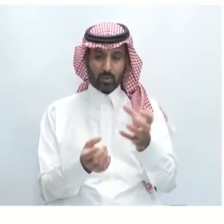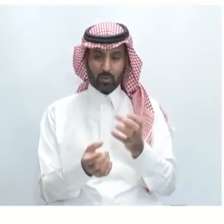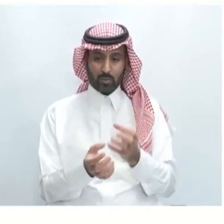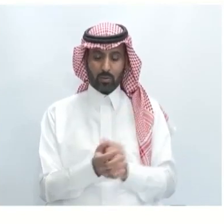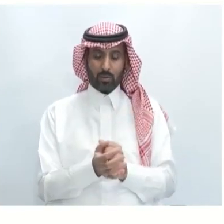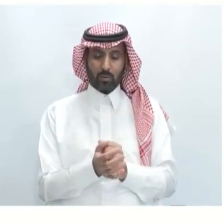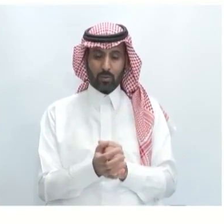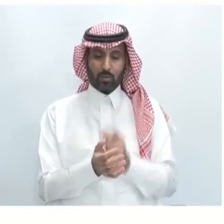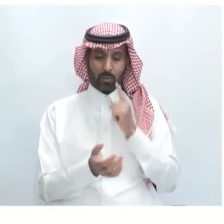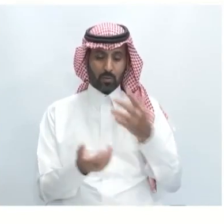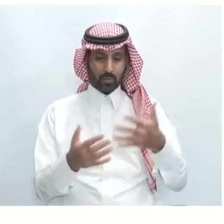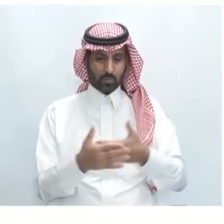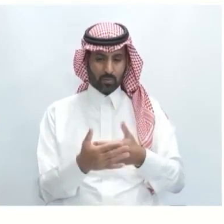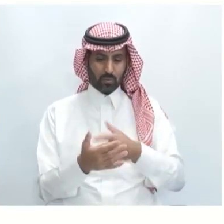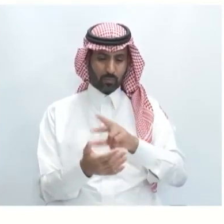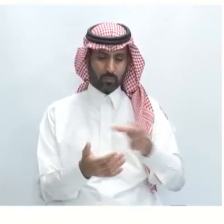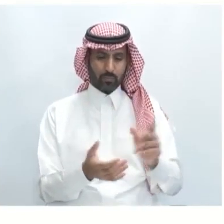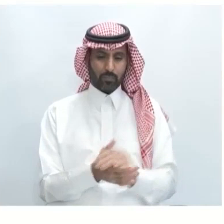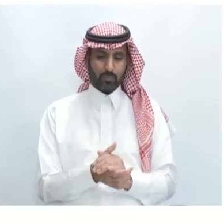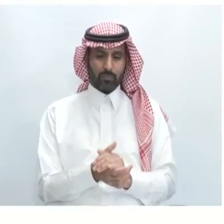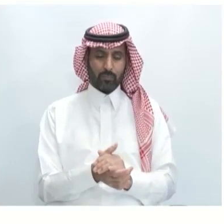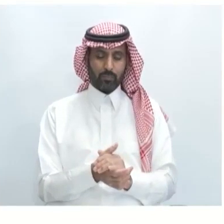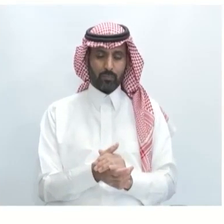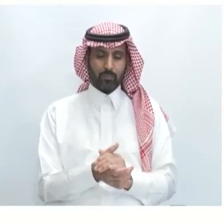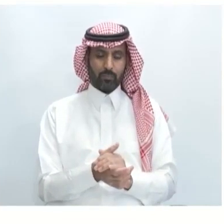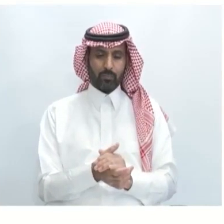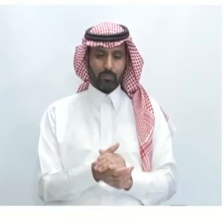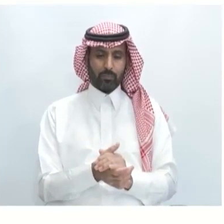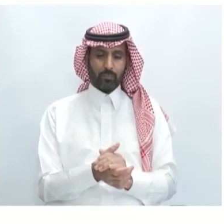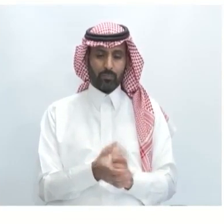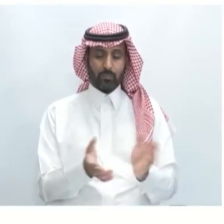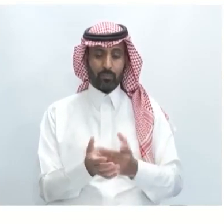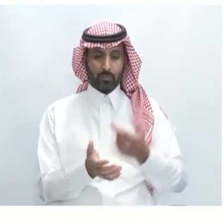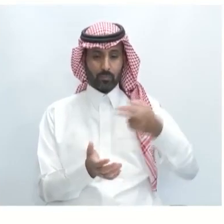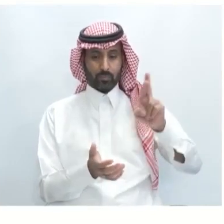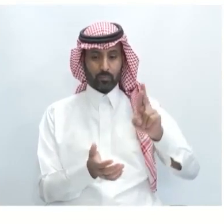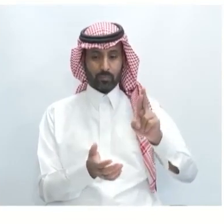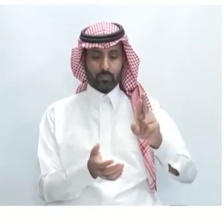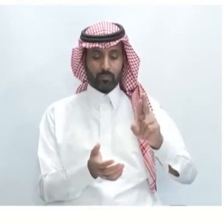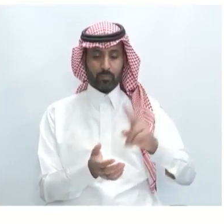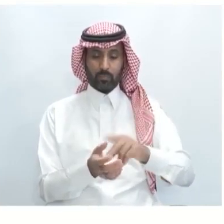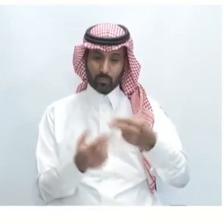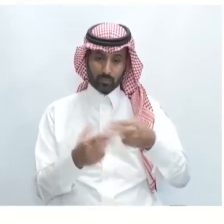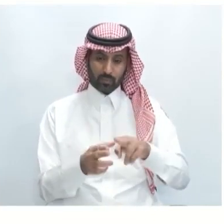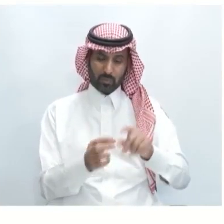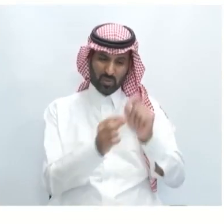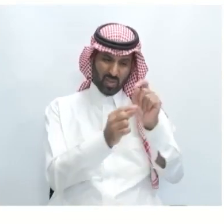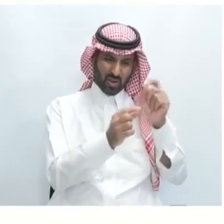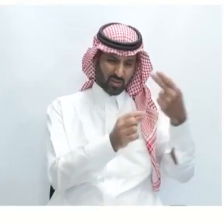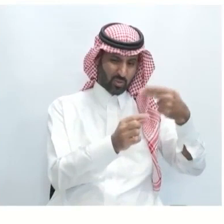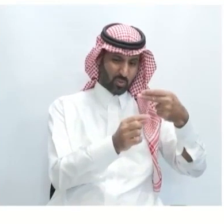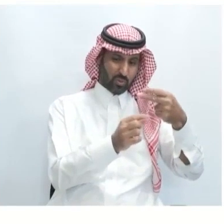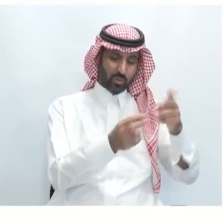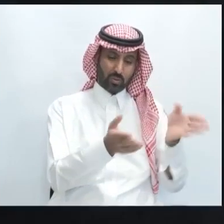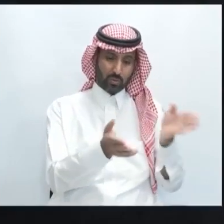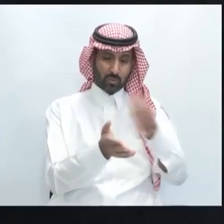اعطتني مركبات مختلفه اذا ار تكون بدءا من ذره هيدروجين